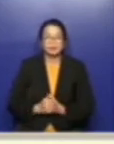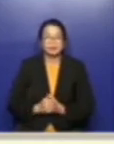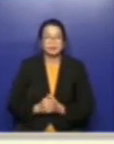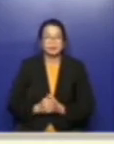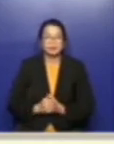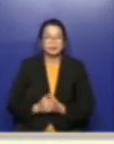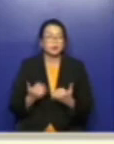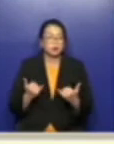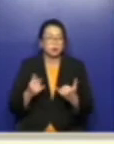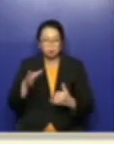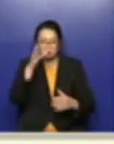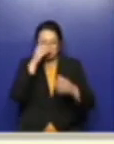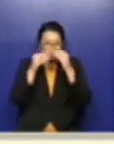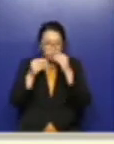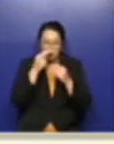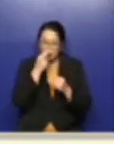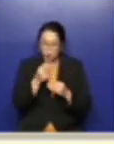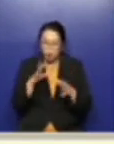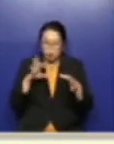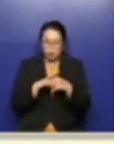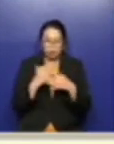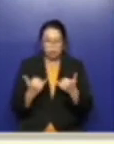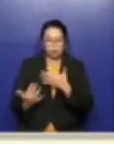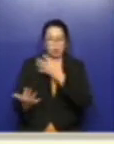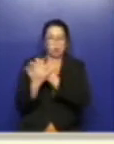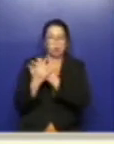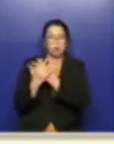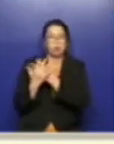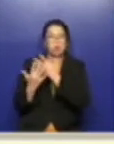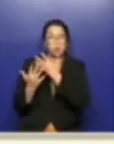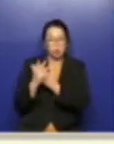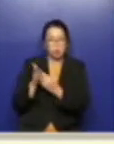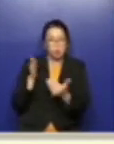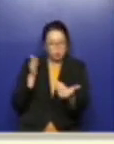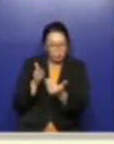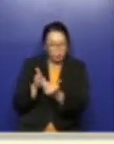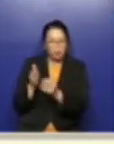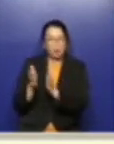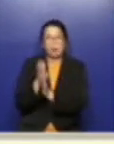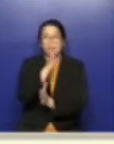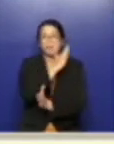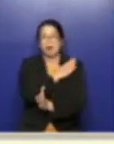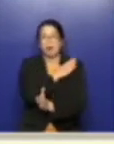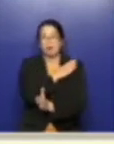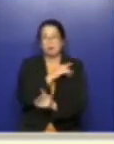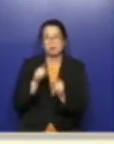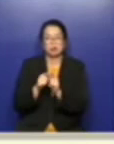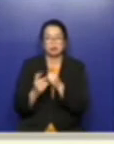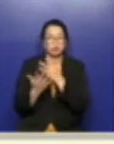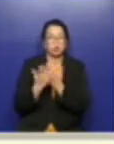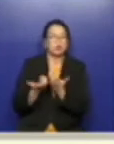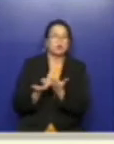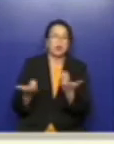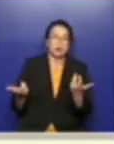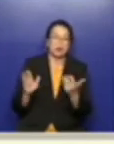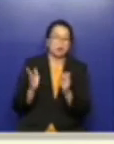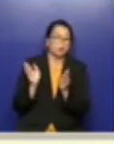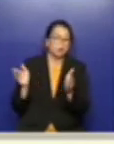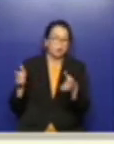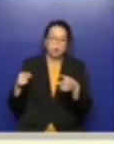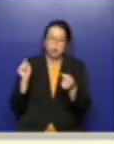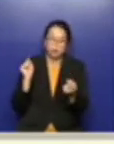าว่าจะมีเรือนจำหรือมีคุกไว้สำหรับพระซึ่งในกรณีที่พระที่โดน